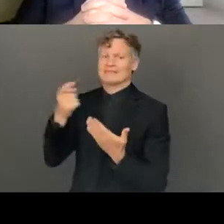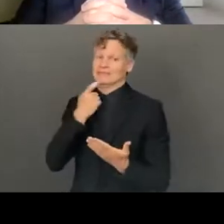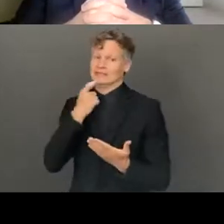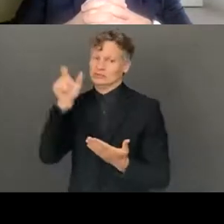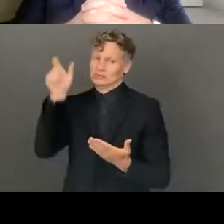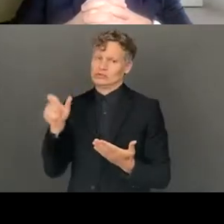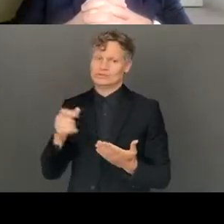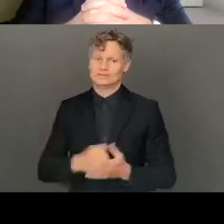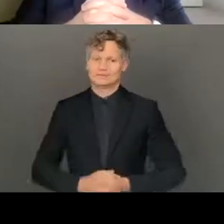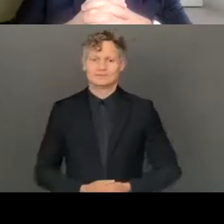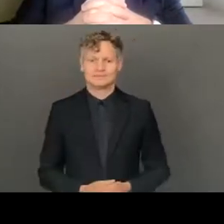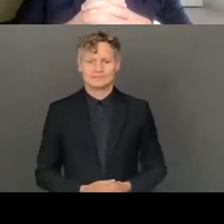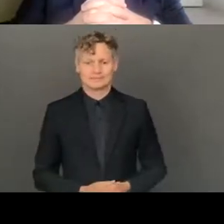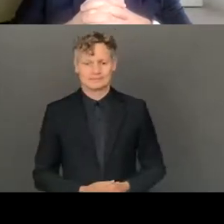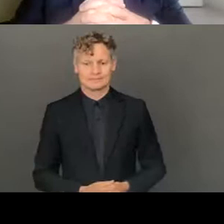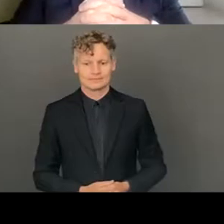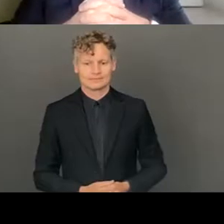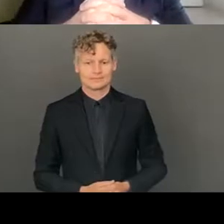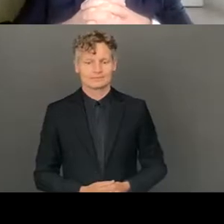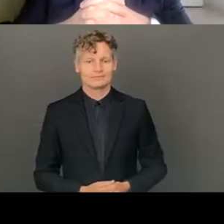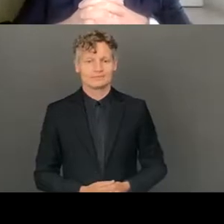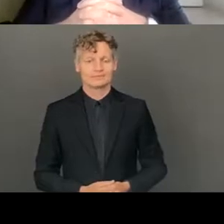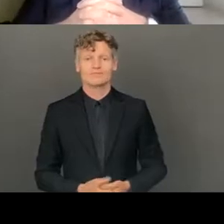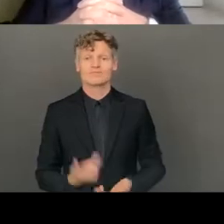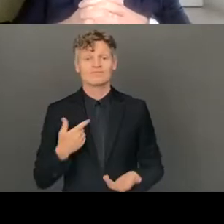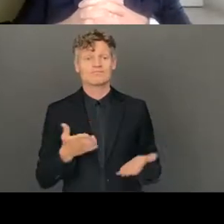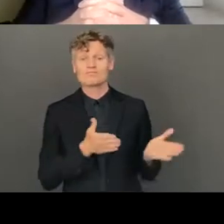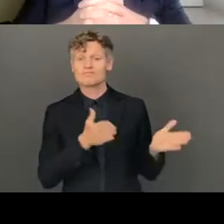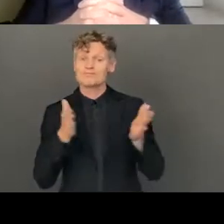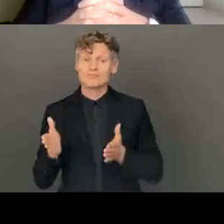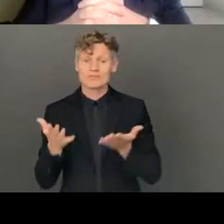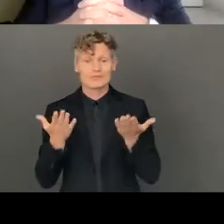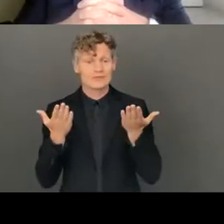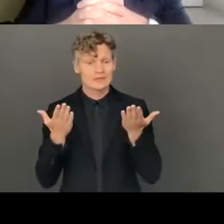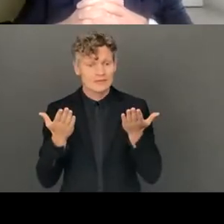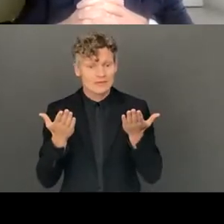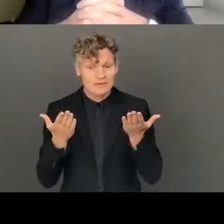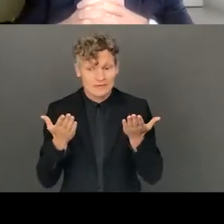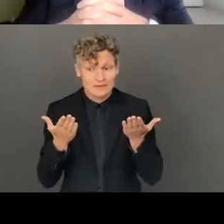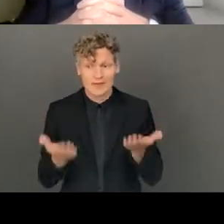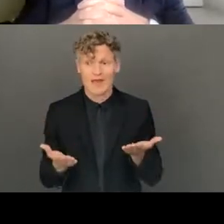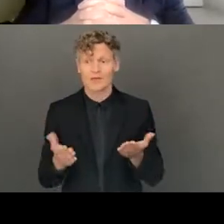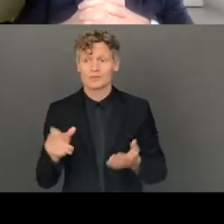de leader précédente de la Finlande. Permettez-moi maintenant de passer la parole à Kari Haug Risøysen